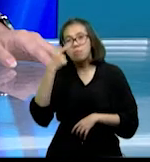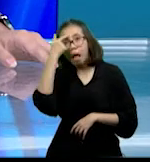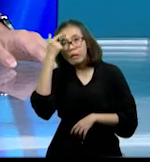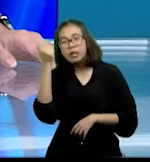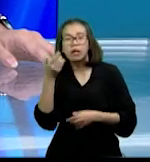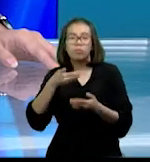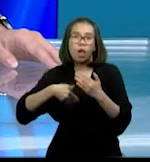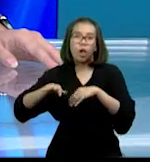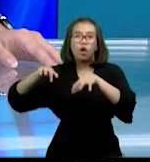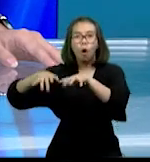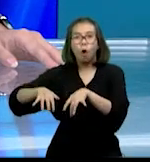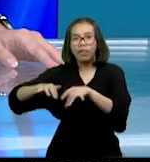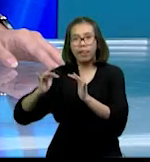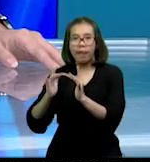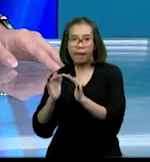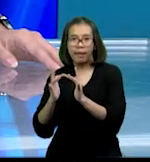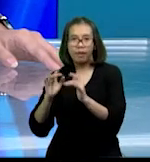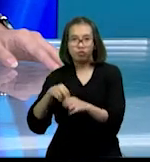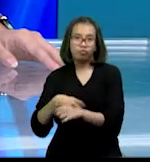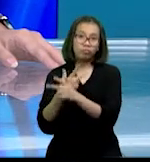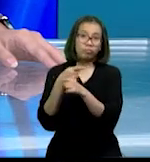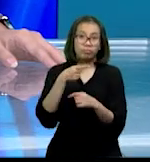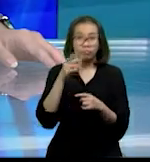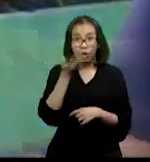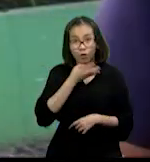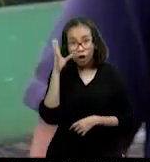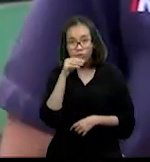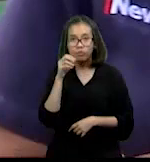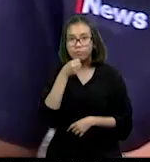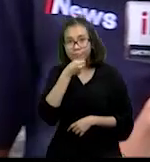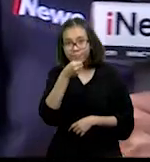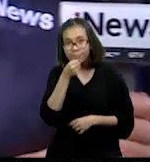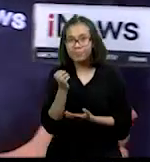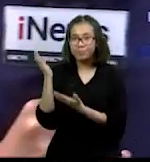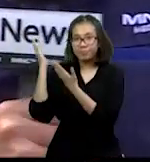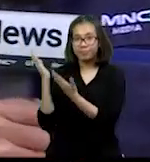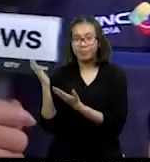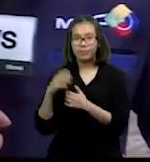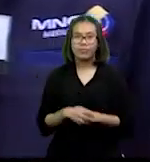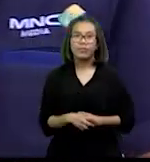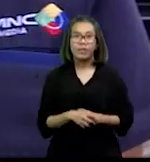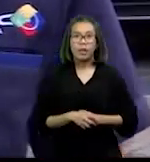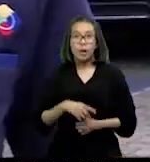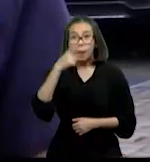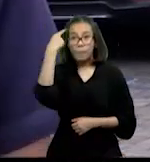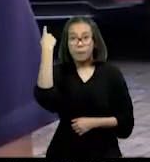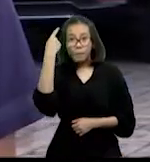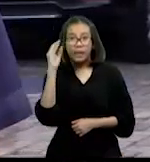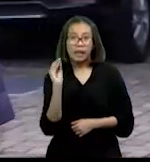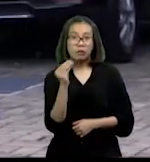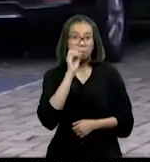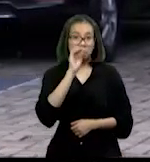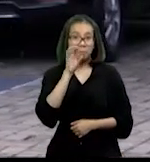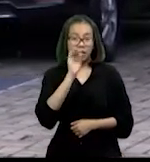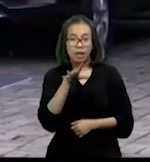serta juru kamera Jenny Jasin dan Aulia Syah pemirsa kurang lebih tiga minggu setelah Pemprov DKI Jakarta memutuskan